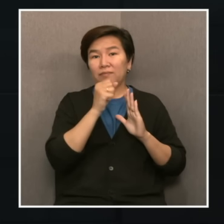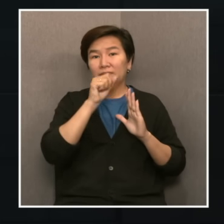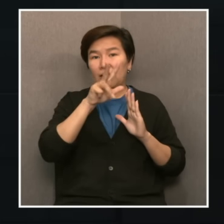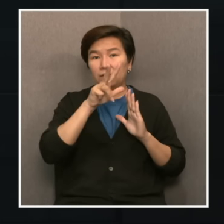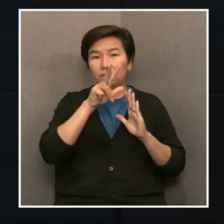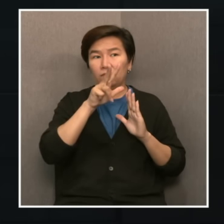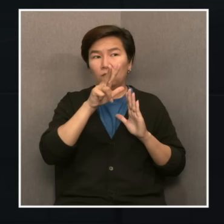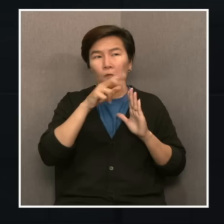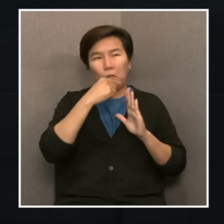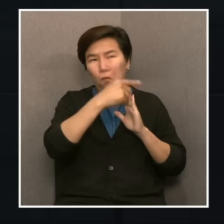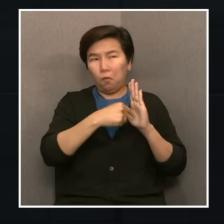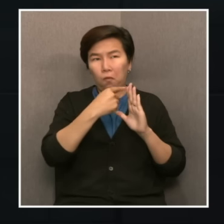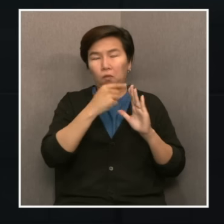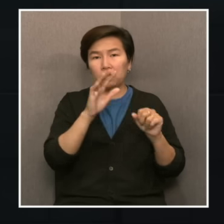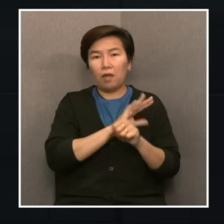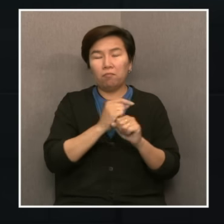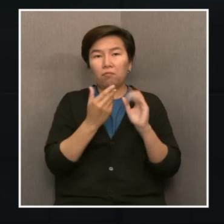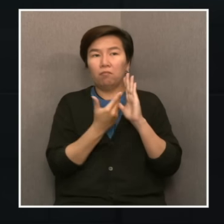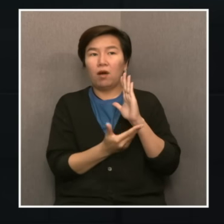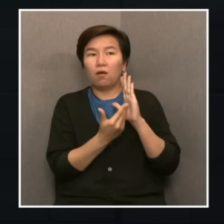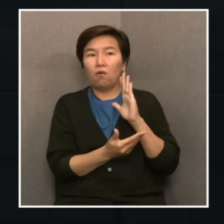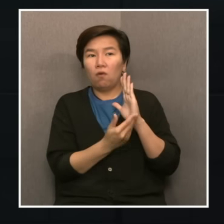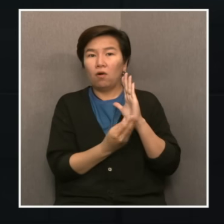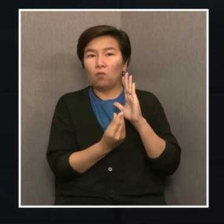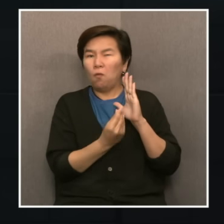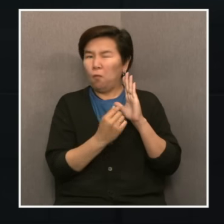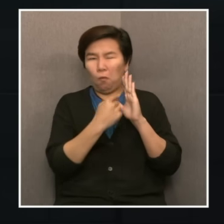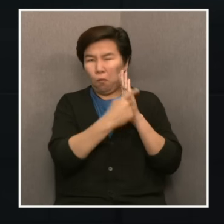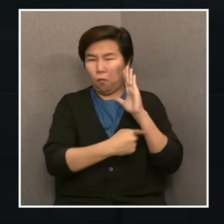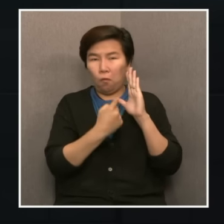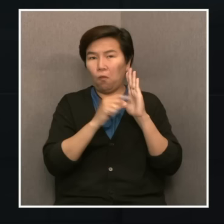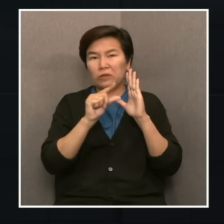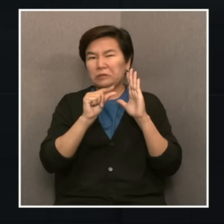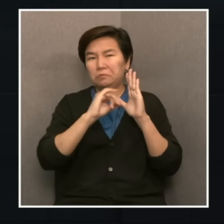คือเกือบทั่วทั้งภาคภาคตะวันออกเฉียงเหนือกระทบทั้งภาคใน20